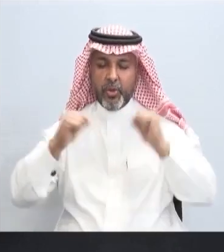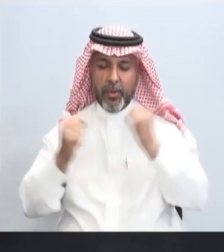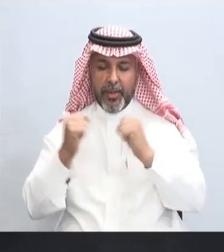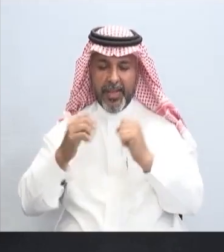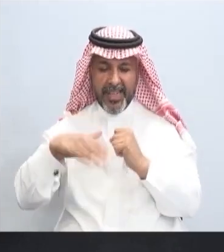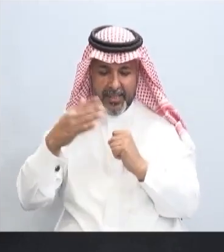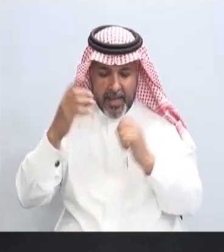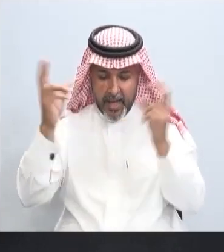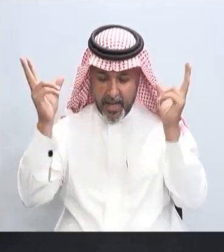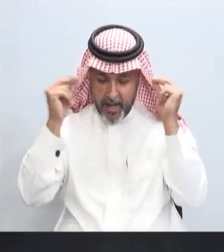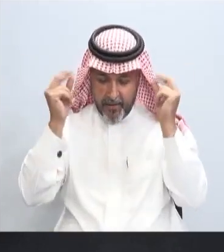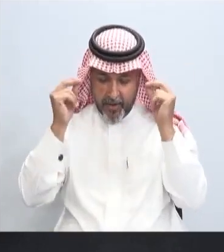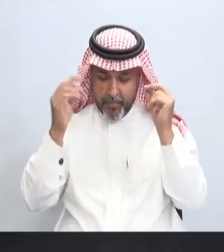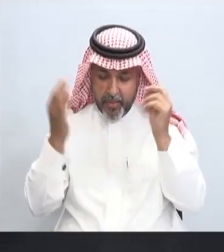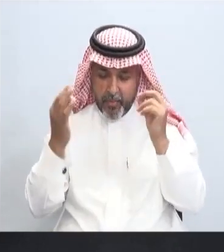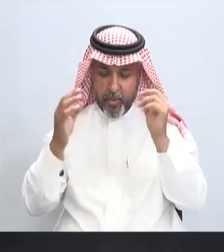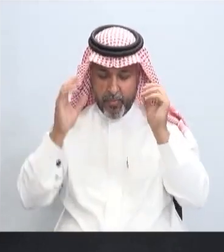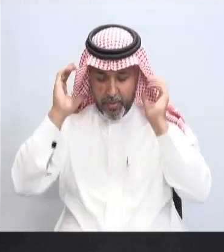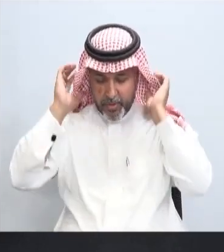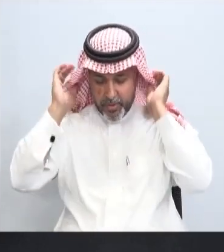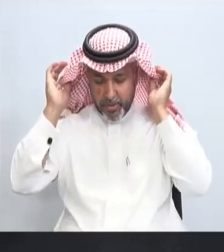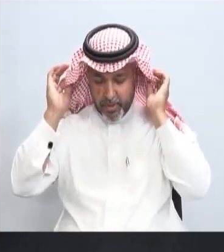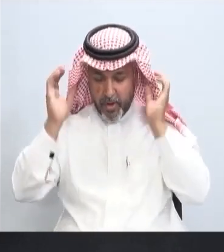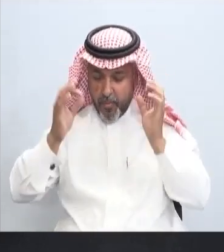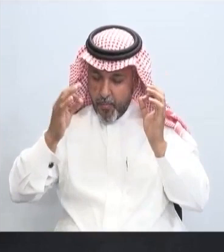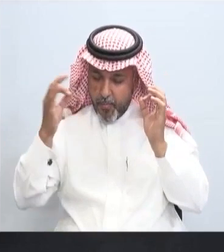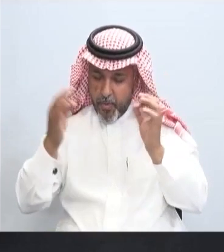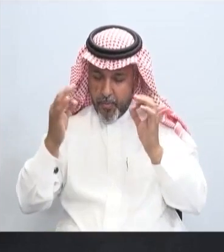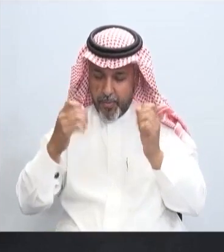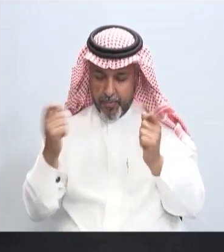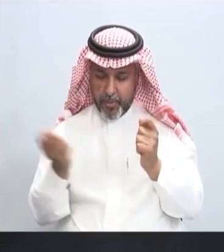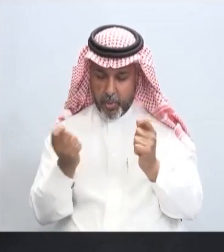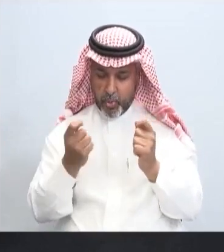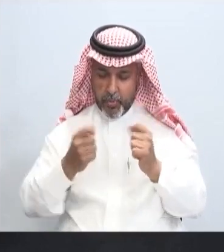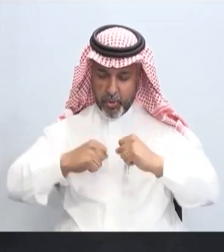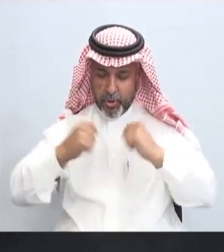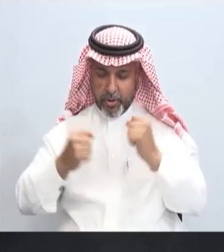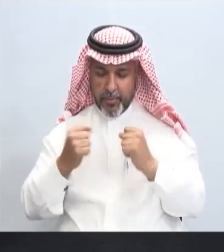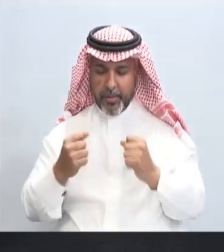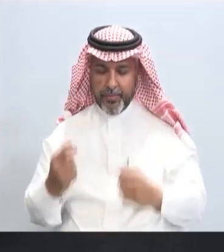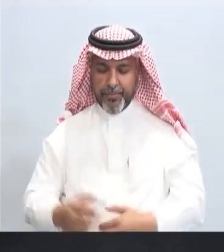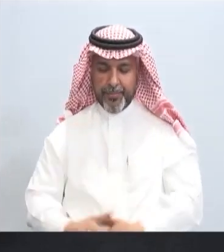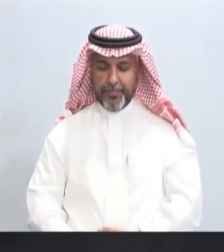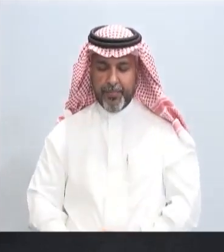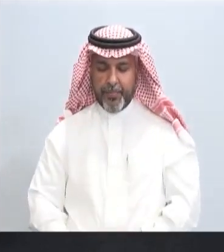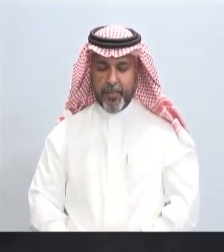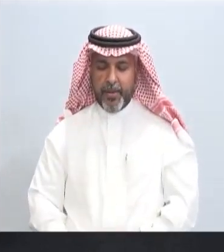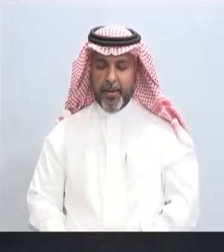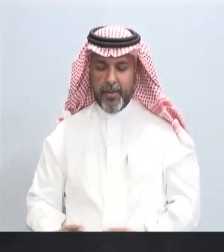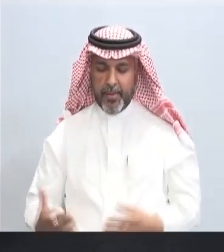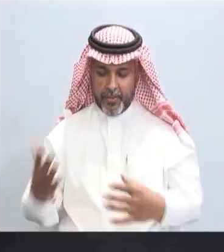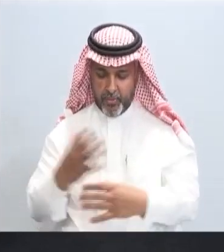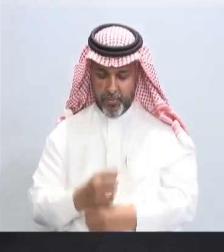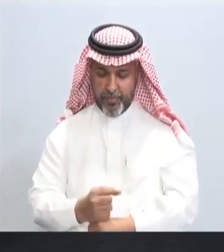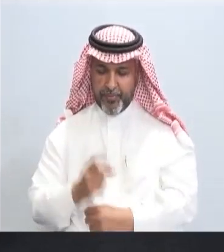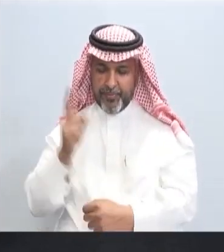نشرحها لكم ونقدمها في الدروس القادمه اتمنى تكونون دائما وابدا مستمتعين معنا في هذه الدروس نلقاكم على